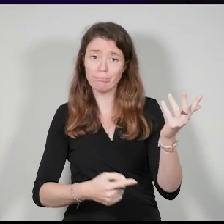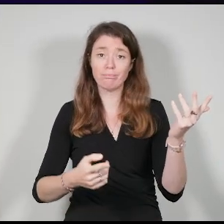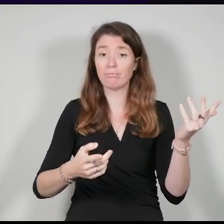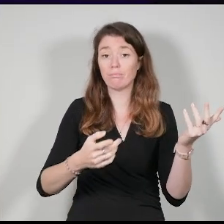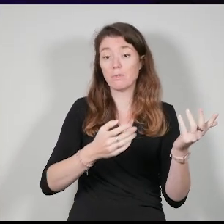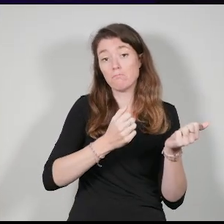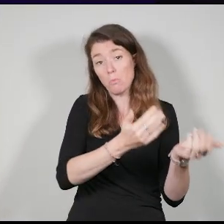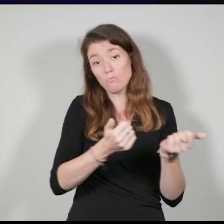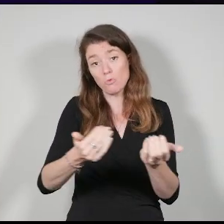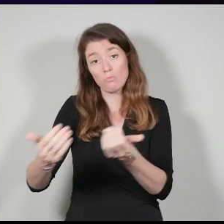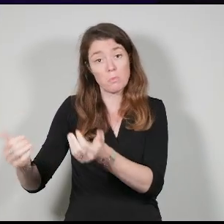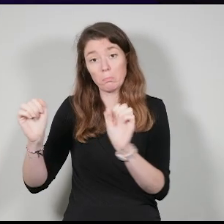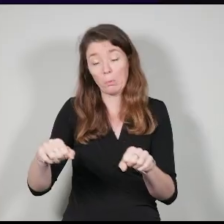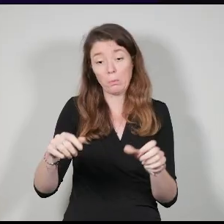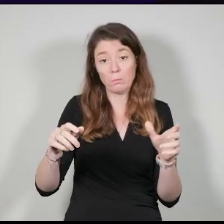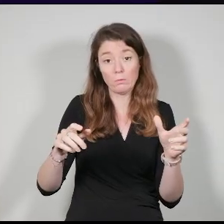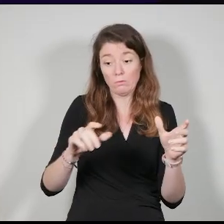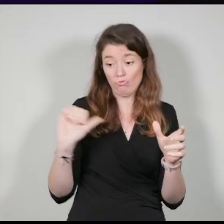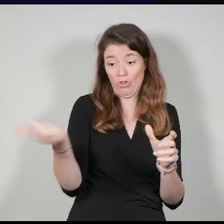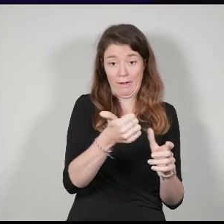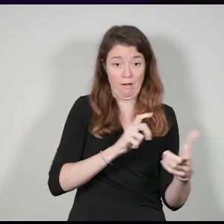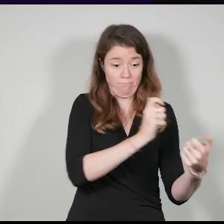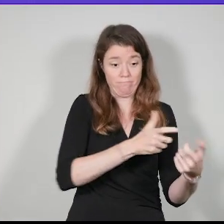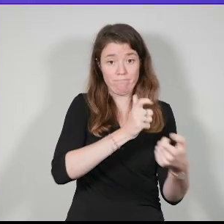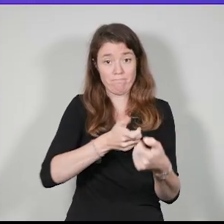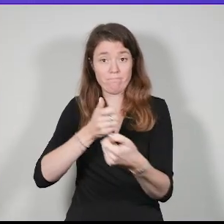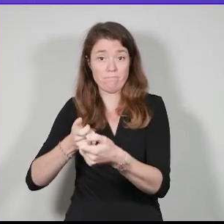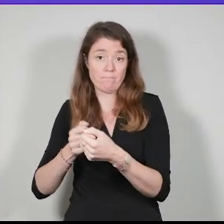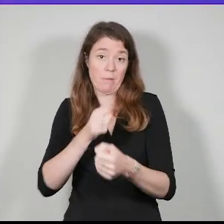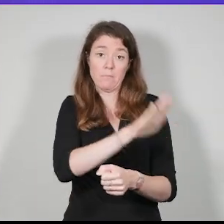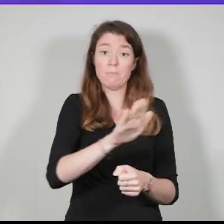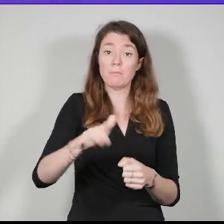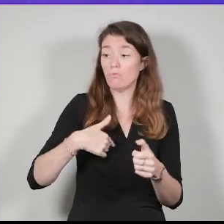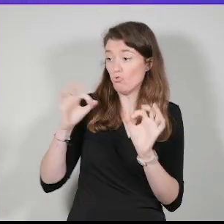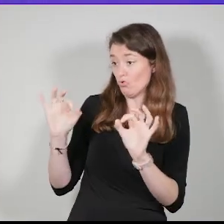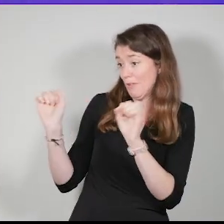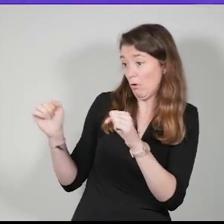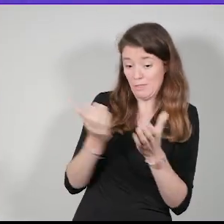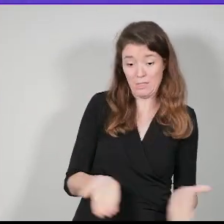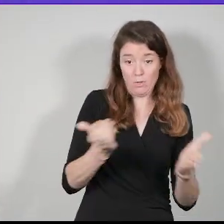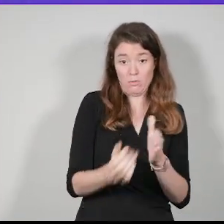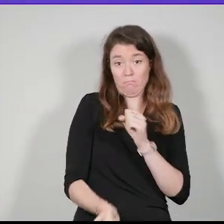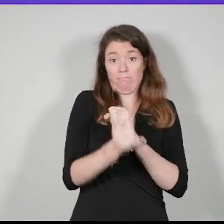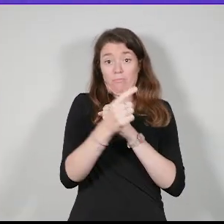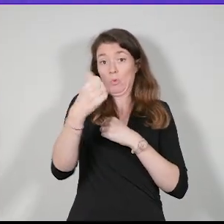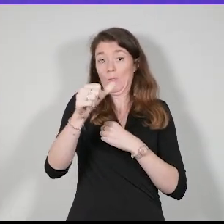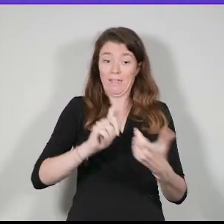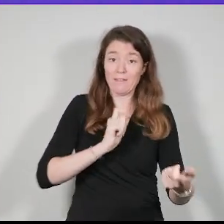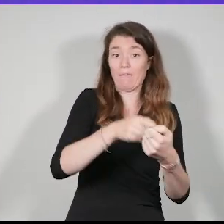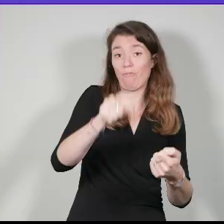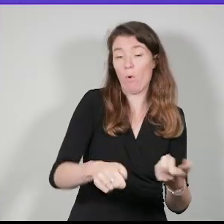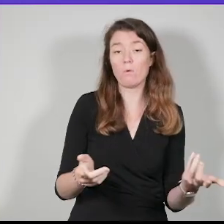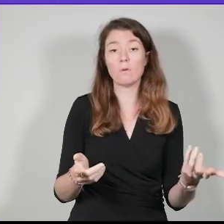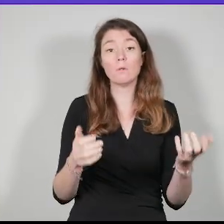nos propositions qui va être complètement individualisée. Et je suis vraiment d'accord sur le fait que chaque situation est unique. Ça peut être